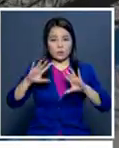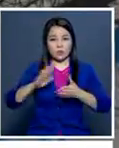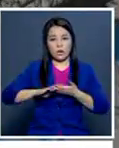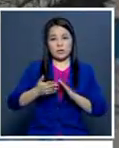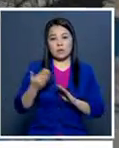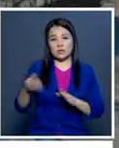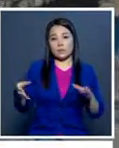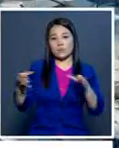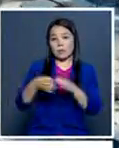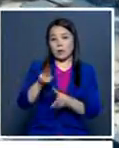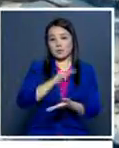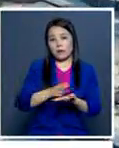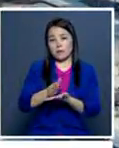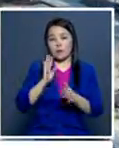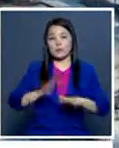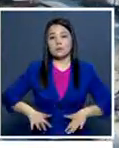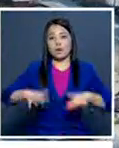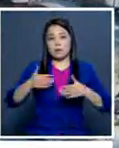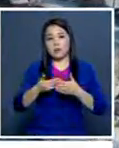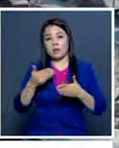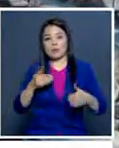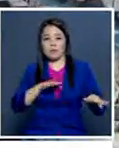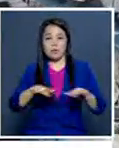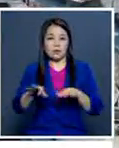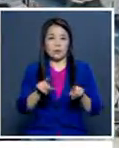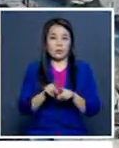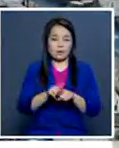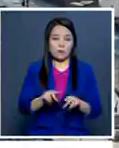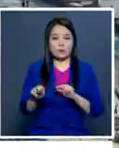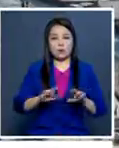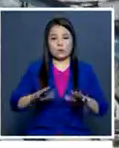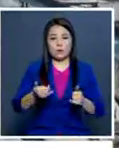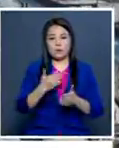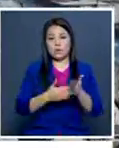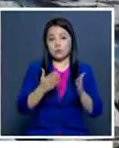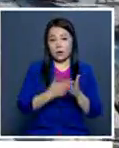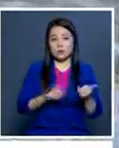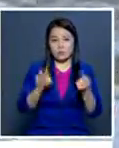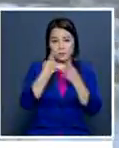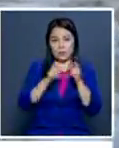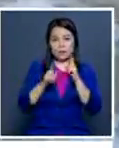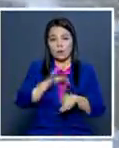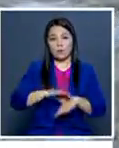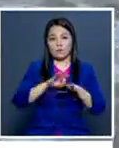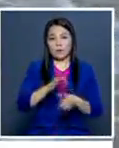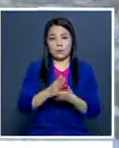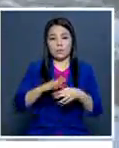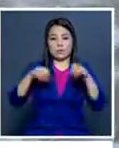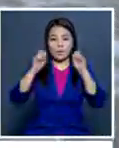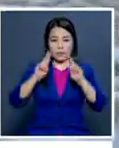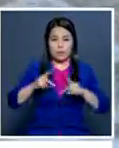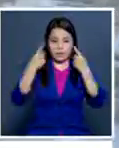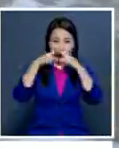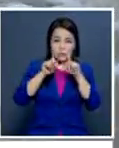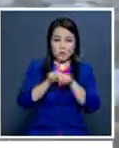жағдайлар департаменті қызметкерлері тасқынның алдын алу және апатты жою амалдарын пысықтау үшін жиын өткізді. Арнайы техниканың